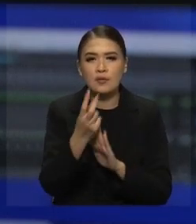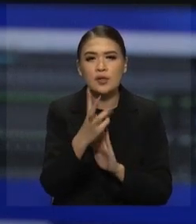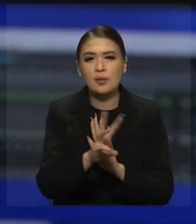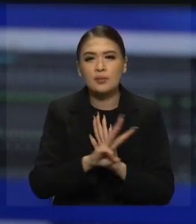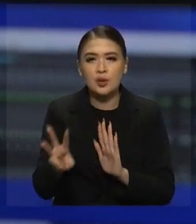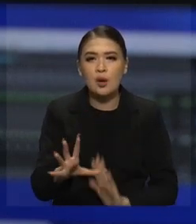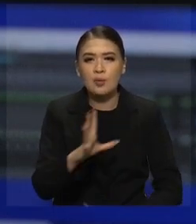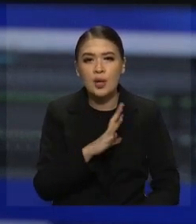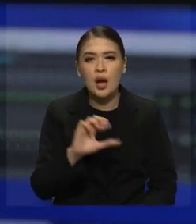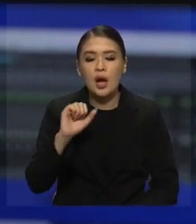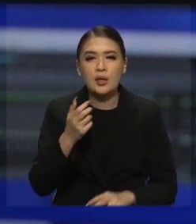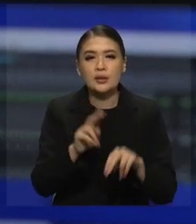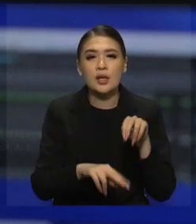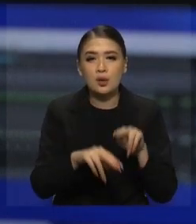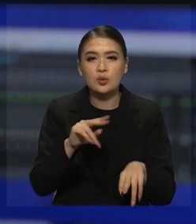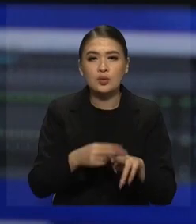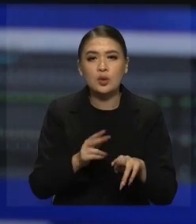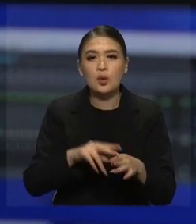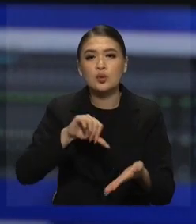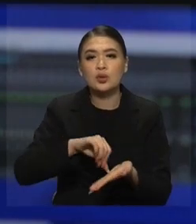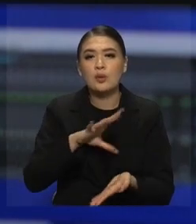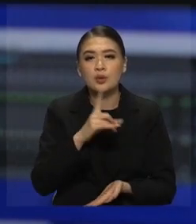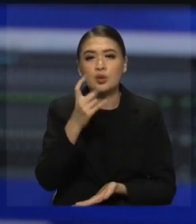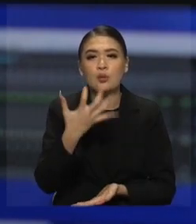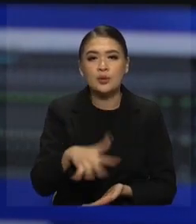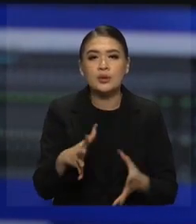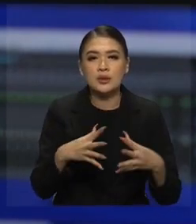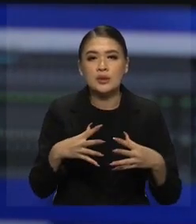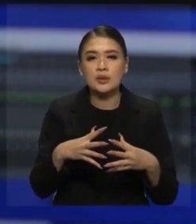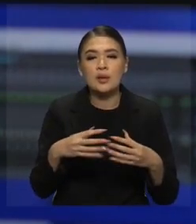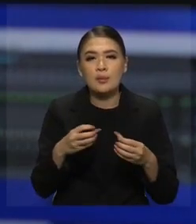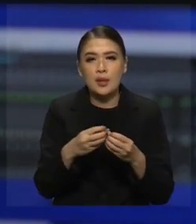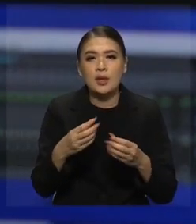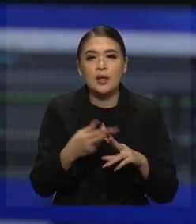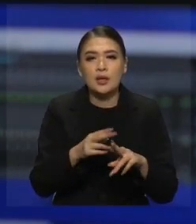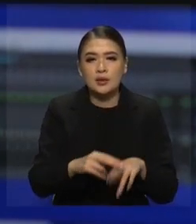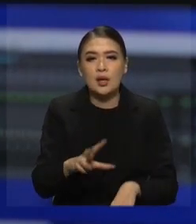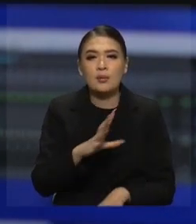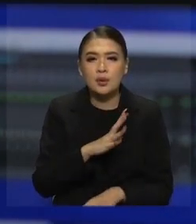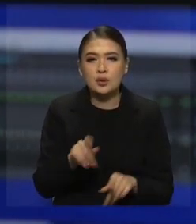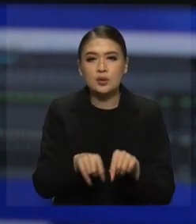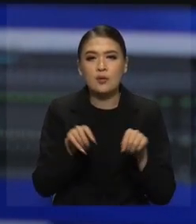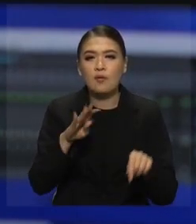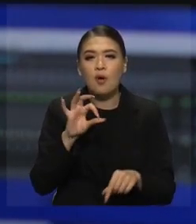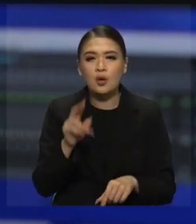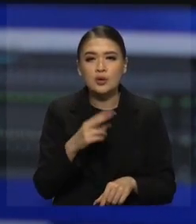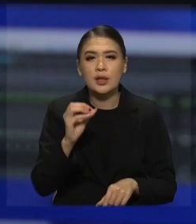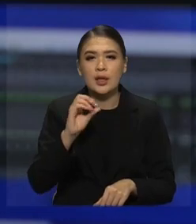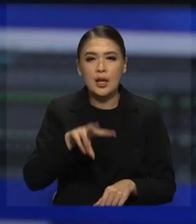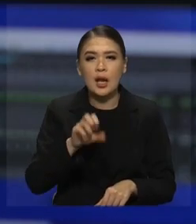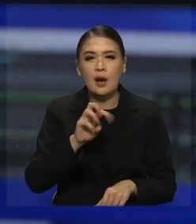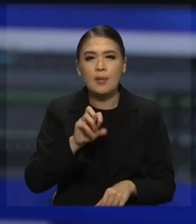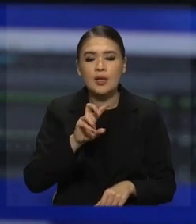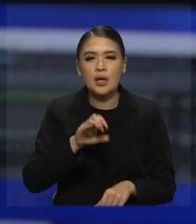миллионов тенге, а строительство участвовало 150 семей. К слову, здесь жители создали фонд «Еля Маната»,